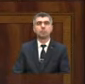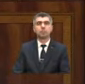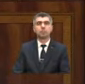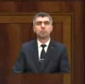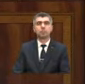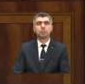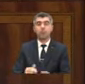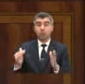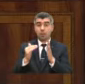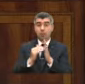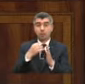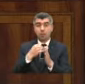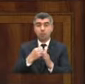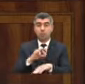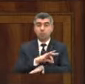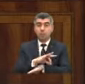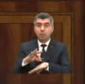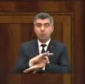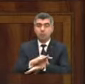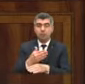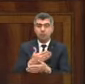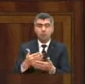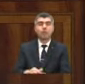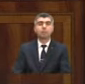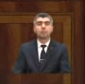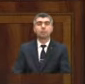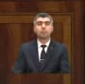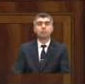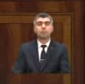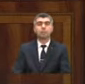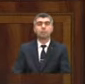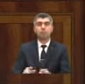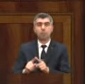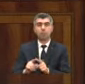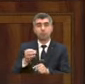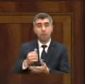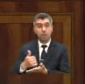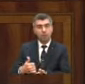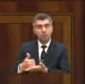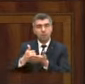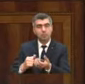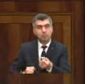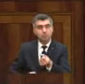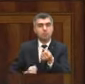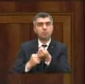ونهيو الموارد البشرية اللي هي خصا عناية خاصة وتحفيز